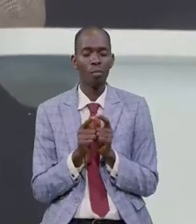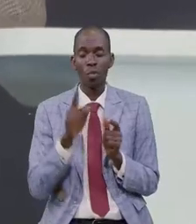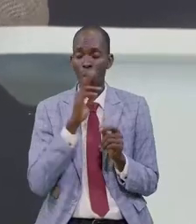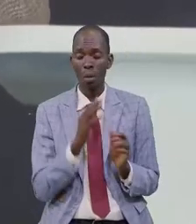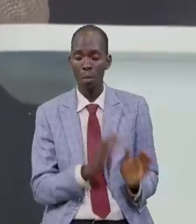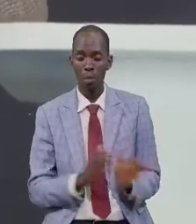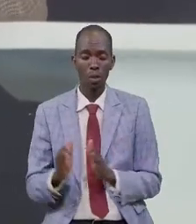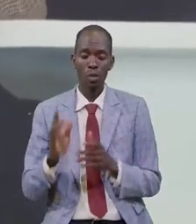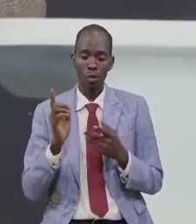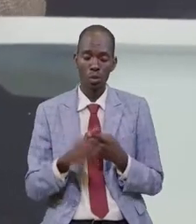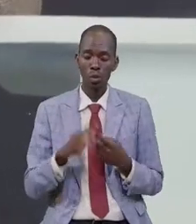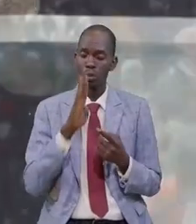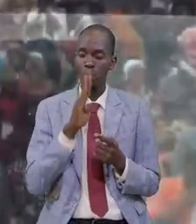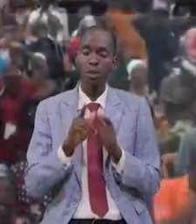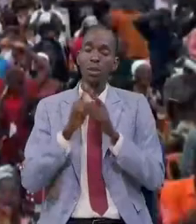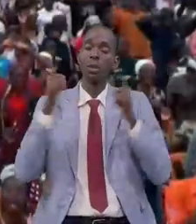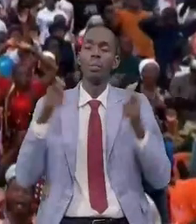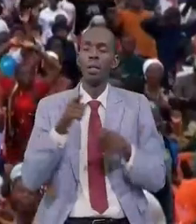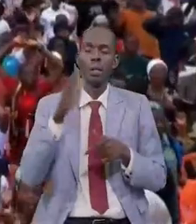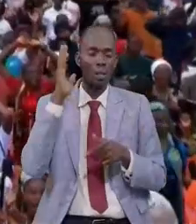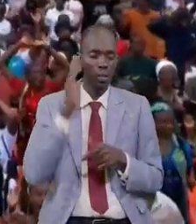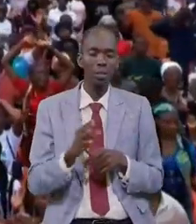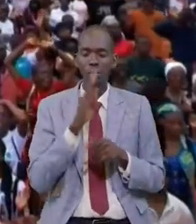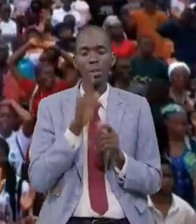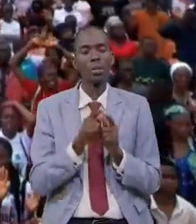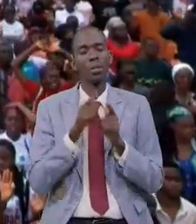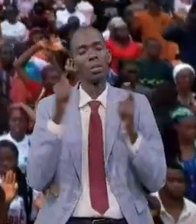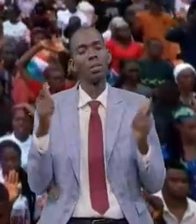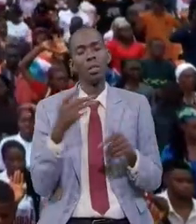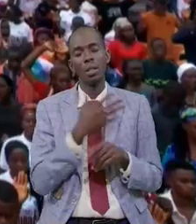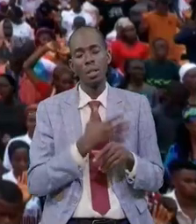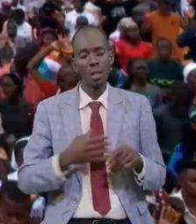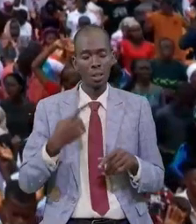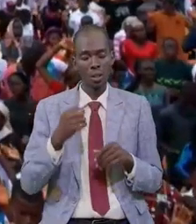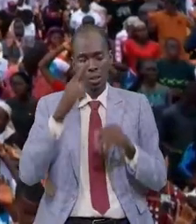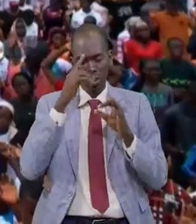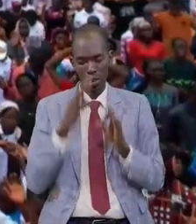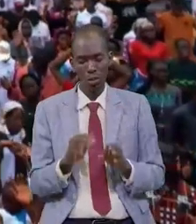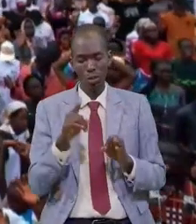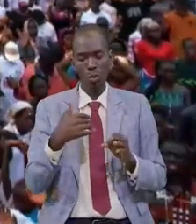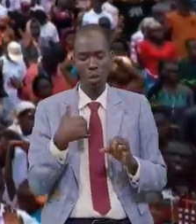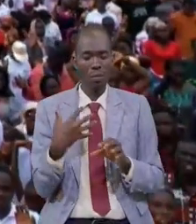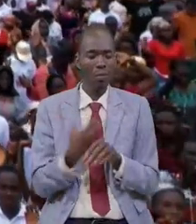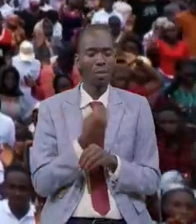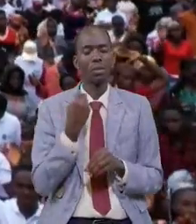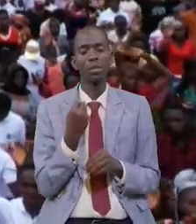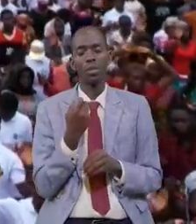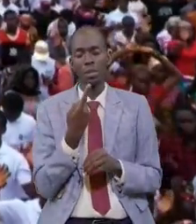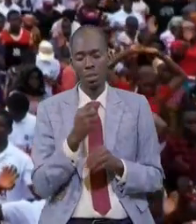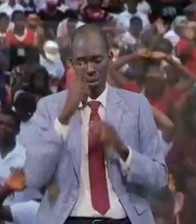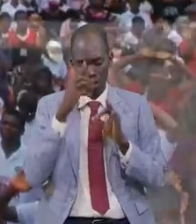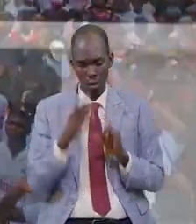démarquer et vous allez vous distinguer et la décision que vous avez prise la